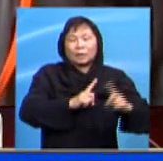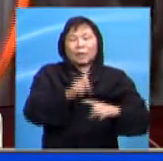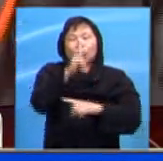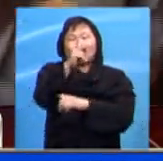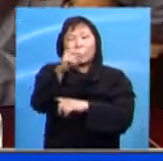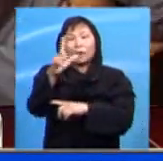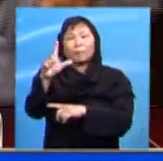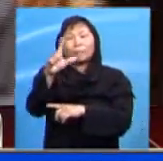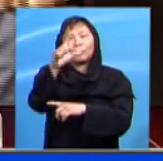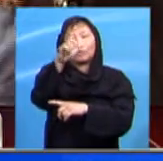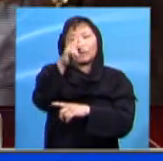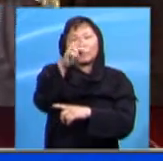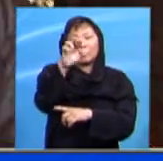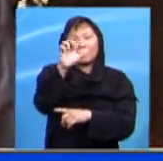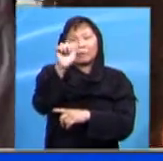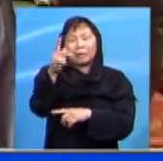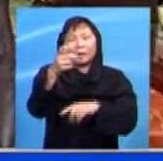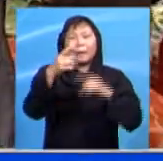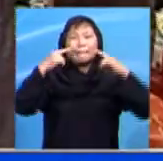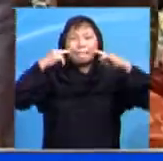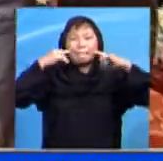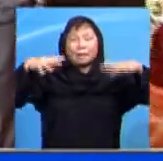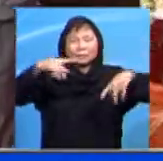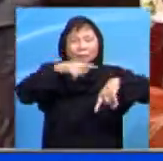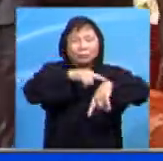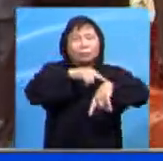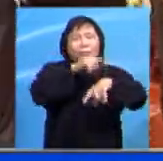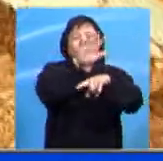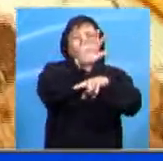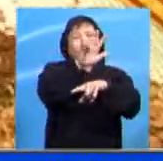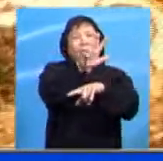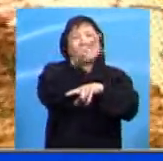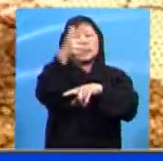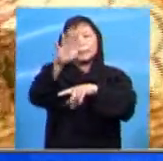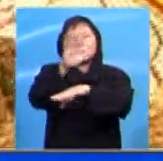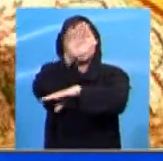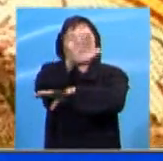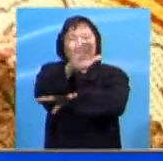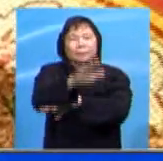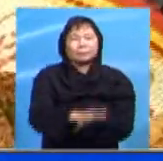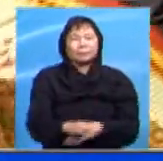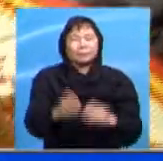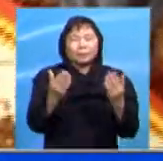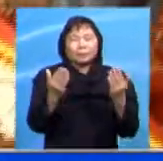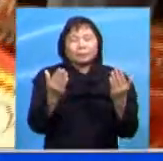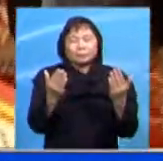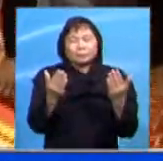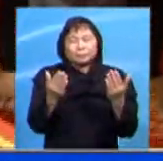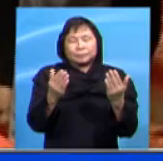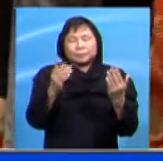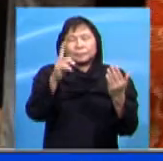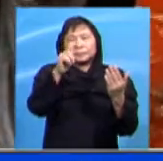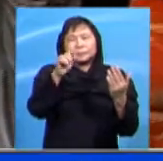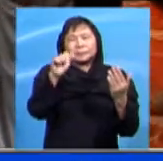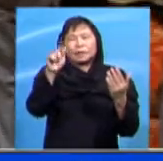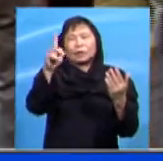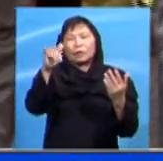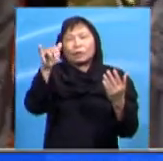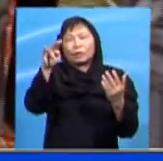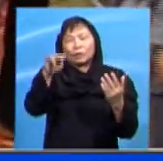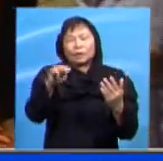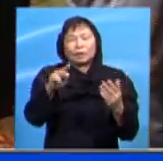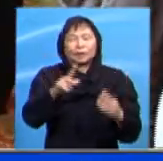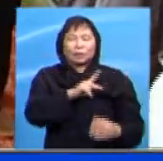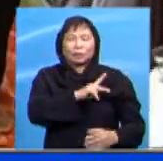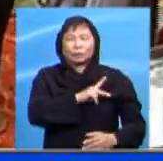karak taman batu muda batu keves pukul 315 petang tadi bacaan doa dan Talkin disempurnakan ketua imam